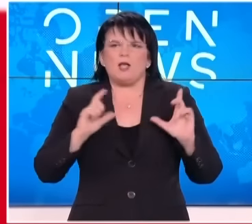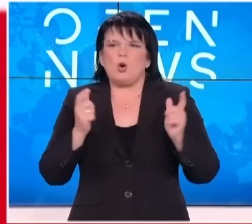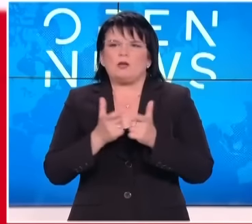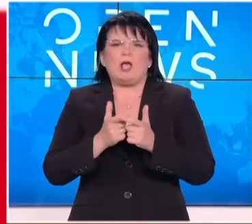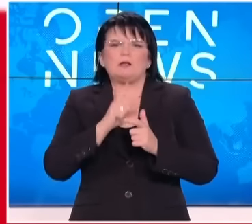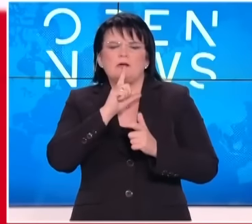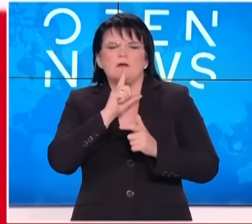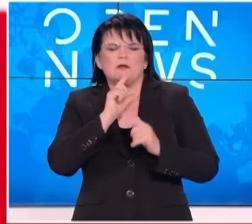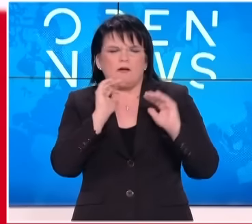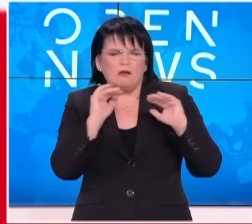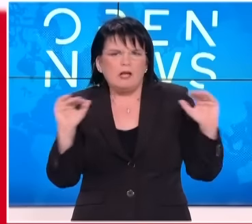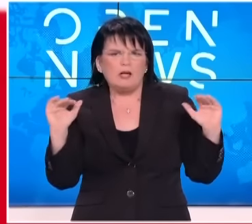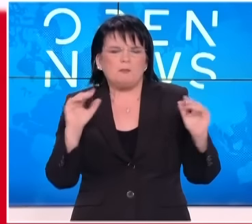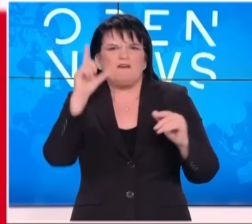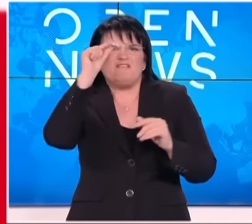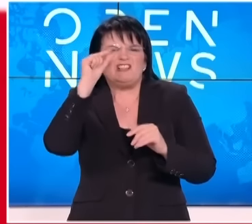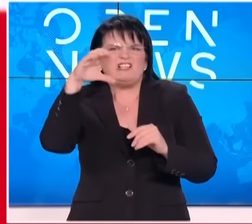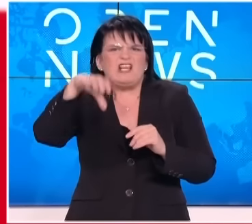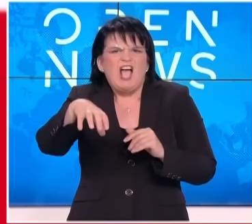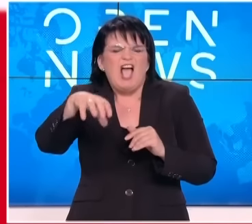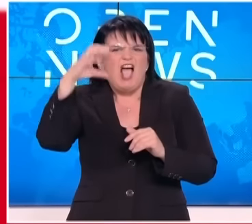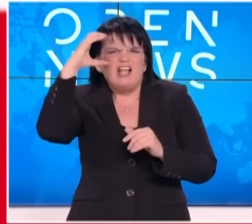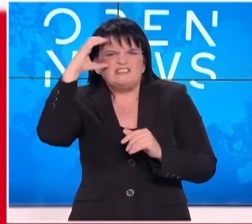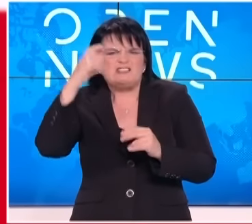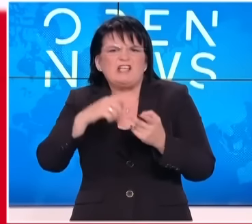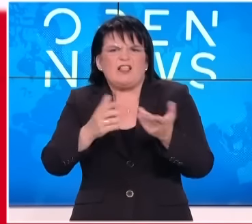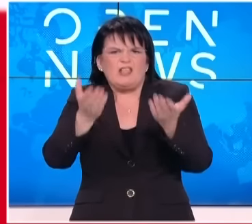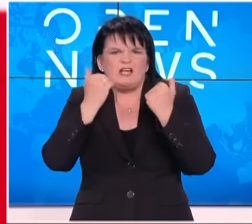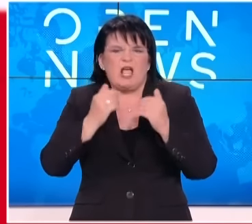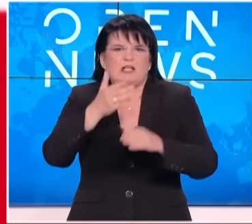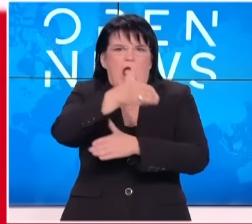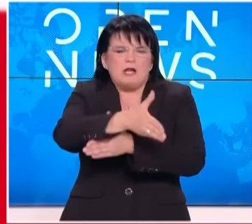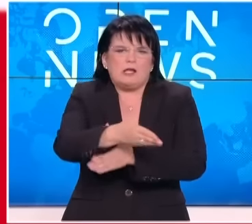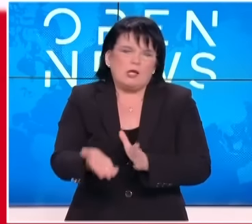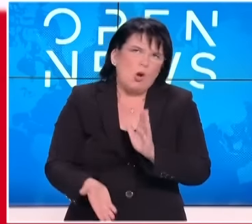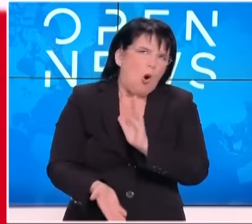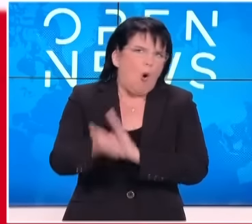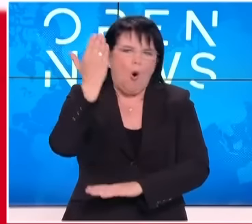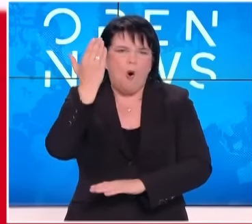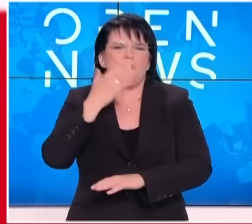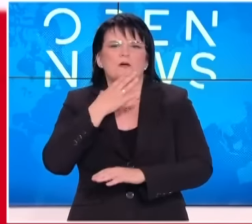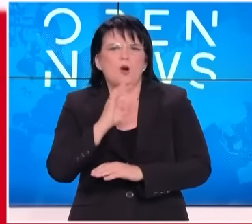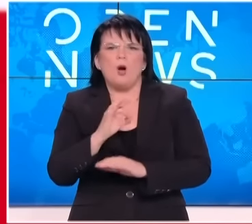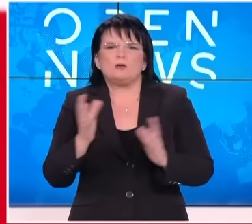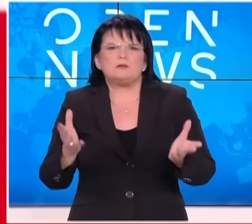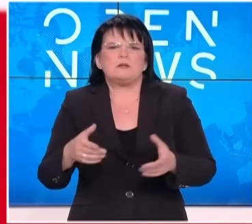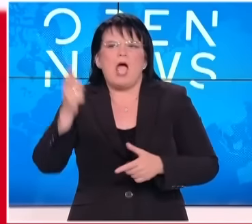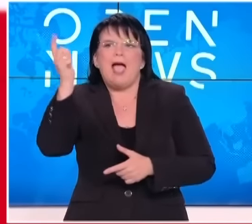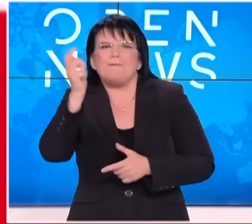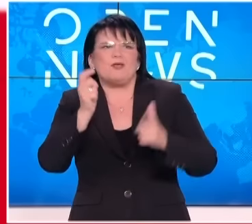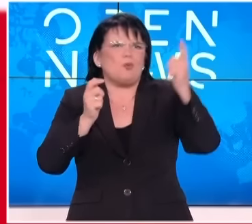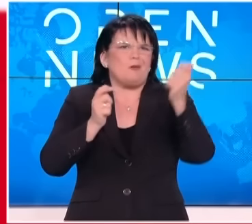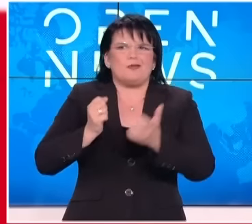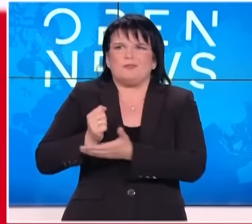του να στηρίξει δεν υπάρχουν φοιτητικές εστίες τα ενί έχουν πάει στα ύψη και δεν υπάρχουν αρκετά επιδόματα